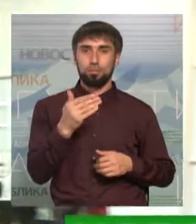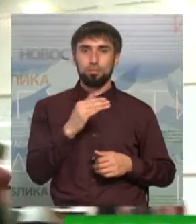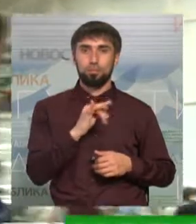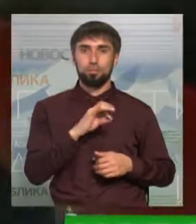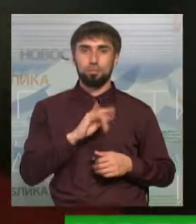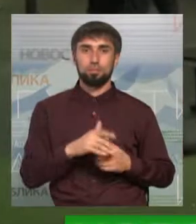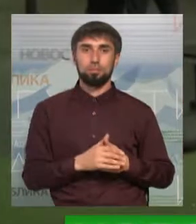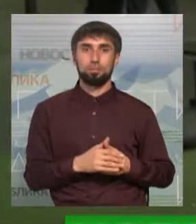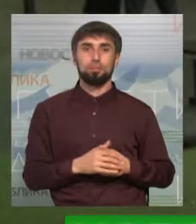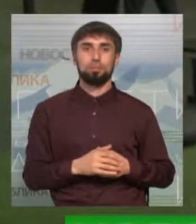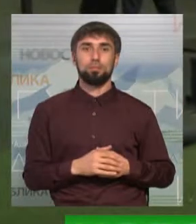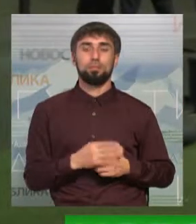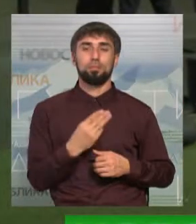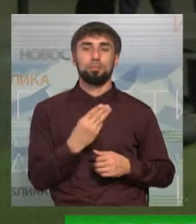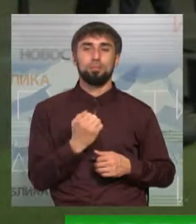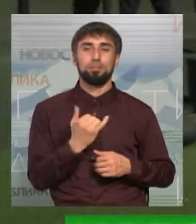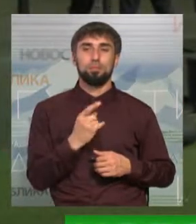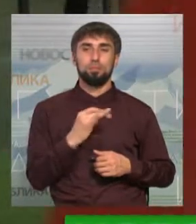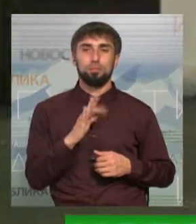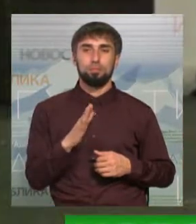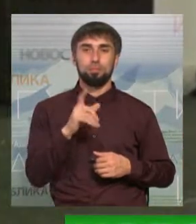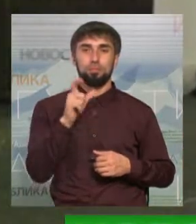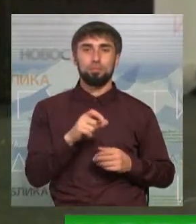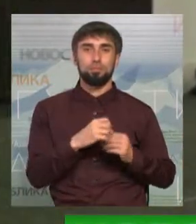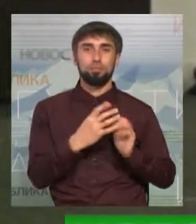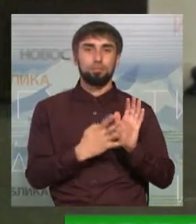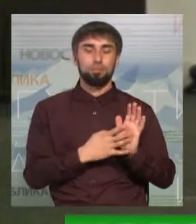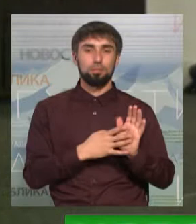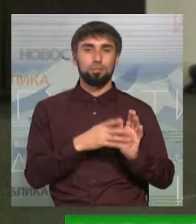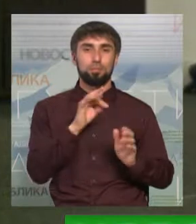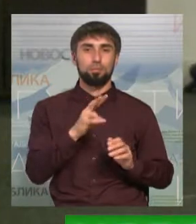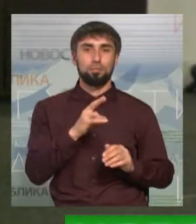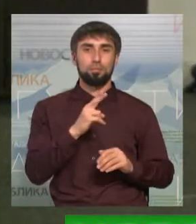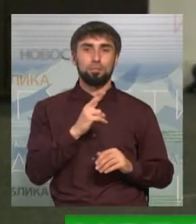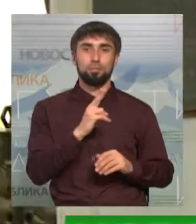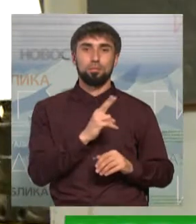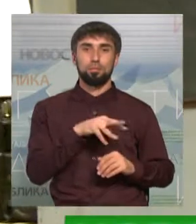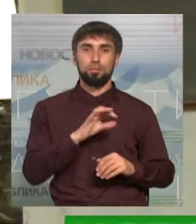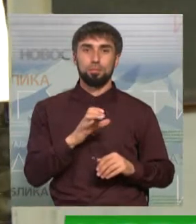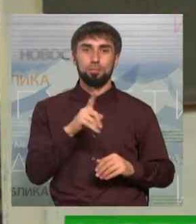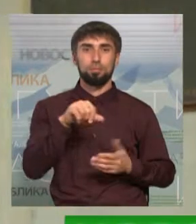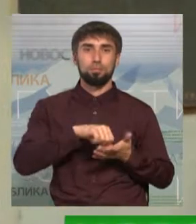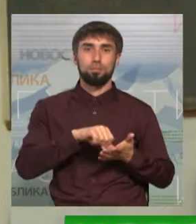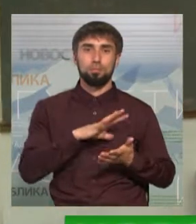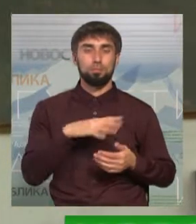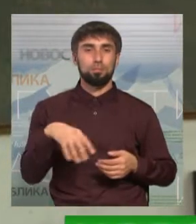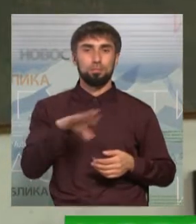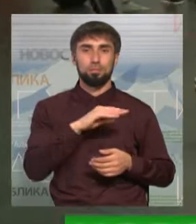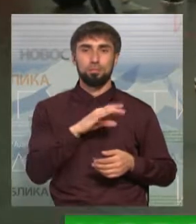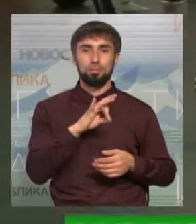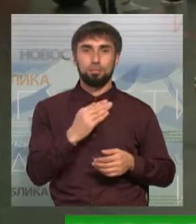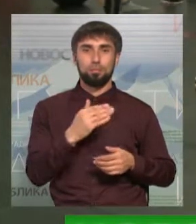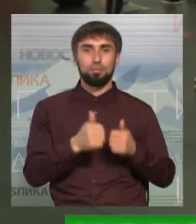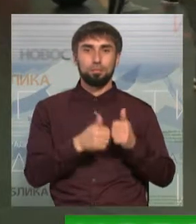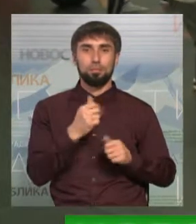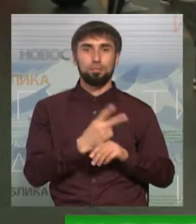уже проверяет свои силы на новой груше. Боксеру 19, он кандидат в мастера спорта. Участвовал во всероссийских международных соревнованиях.